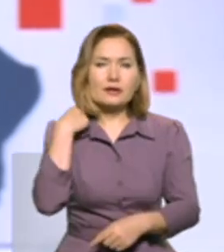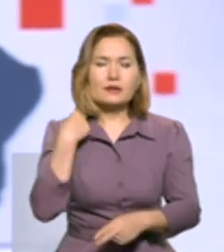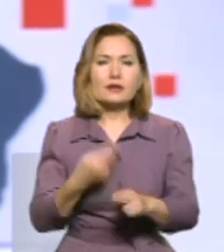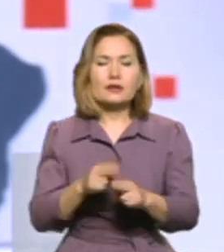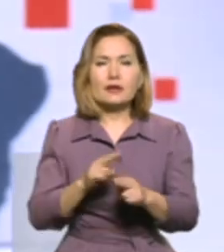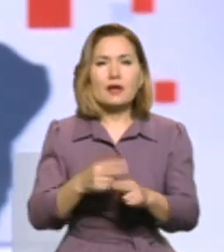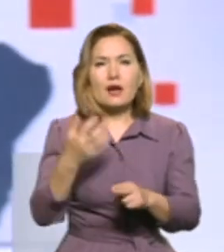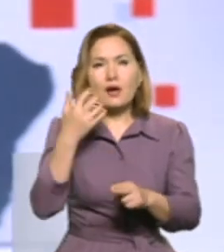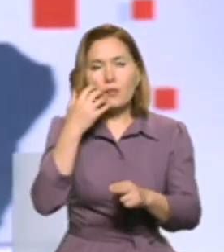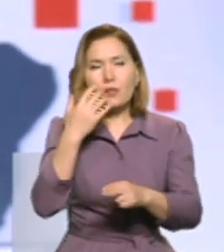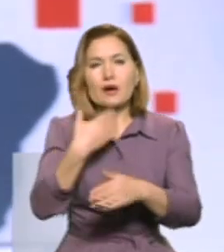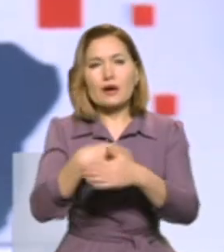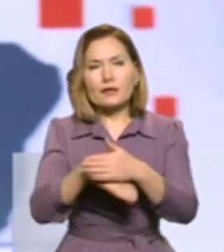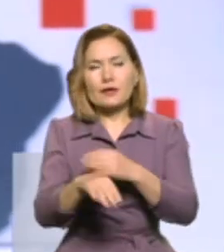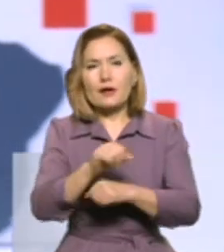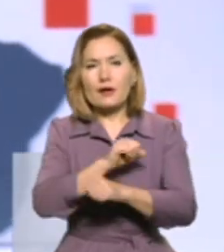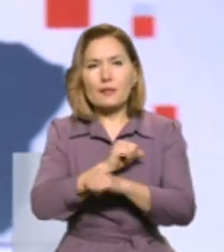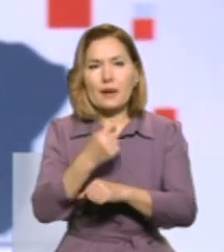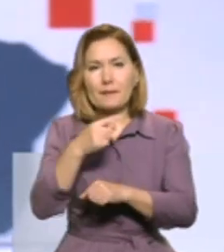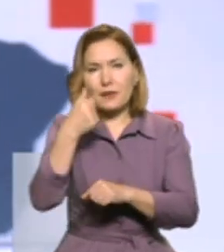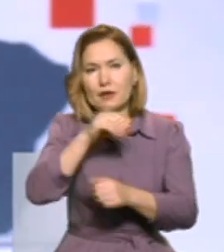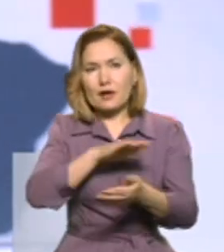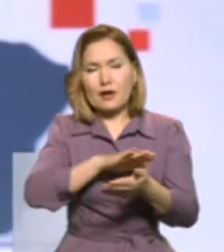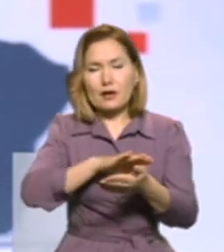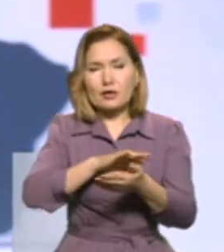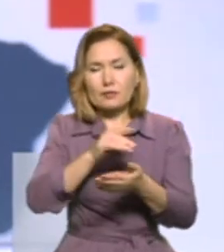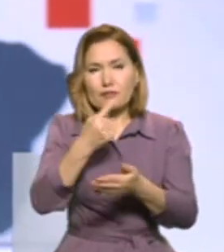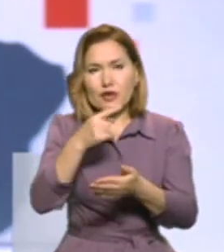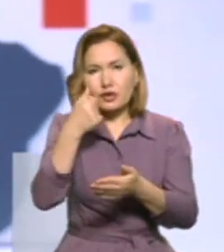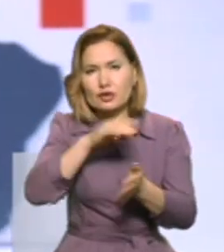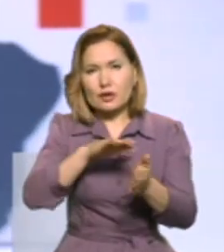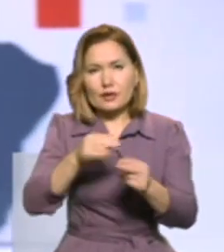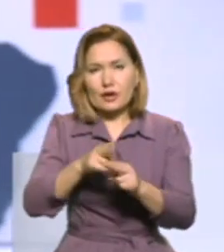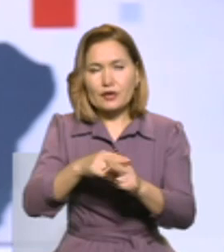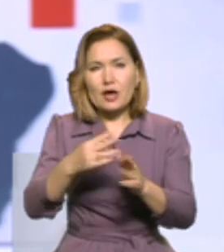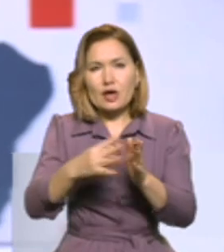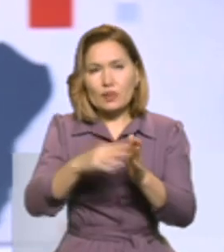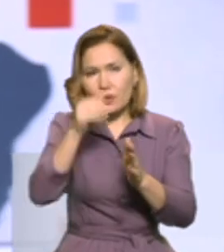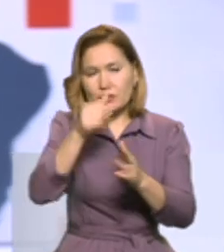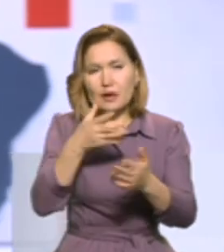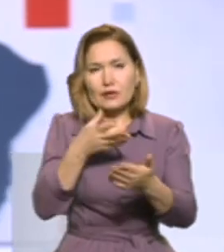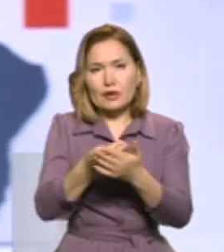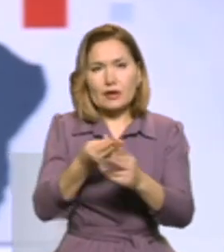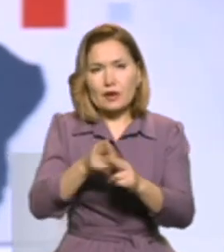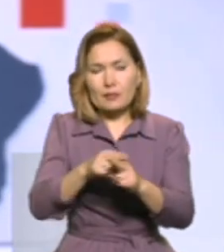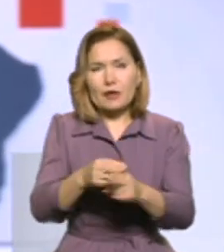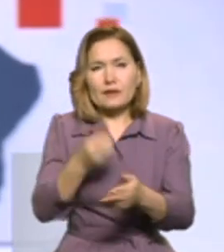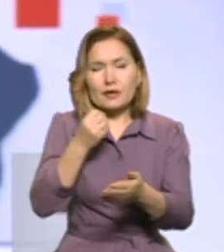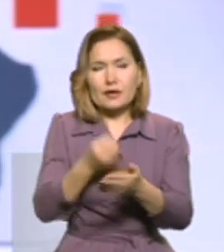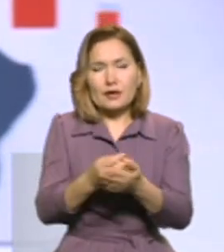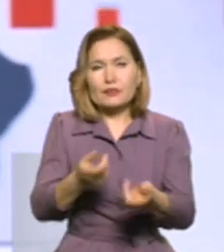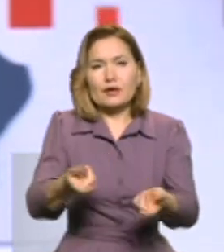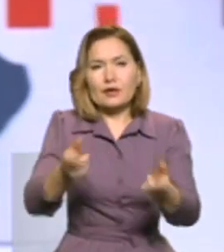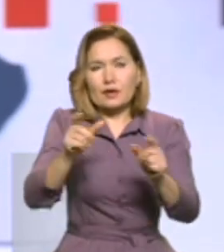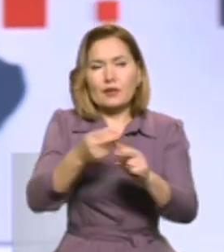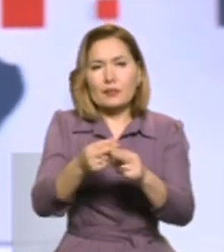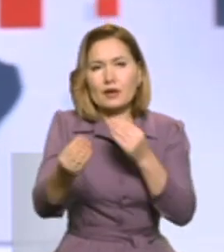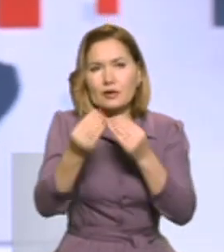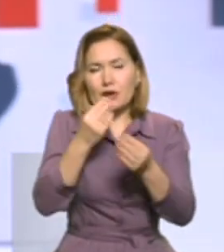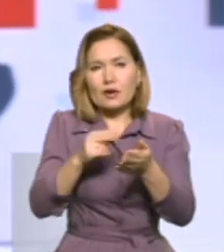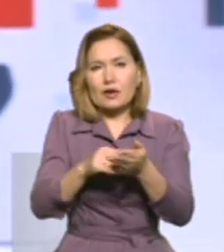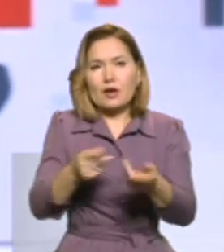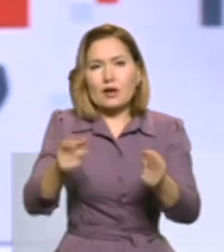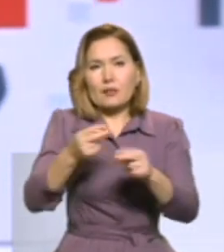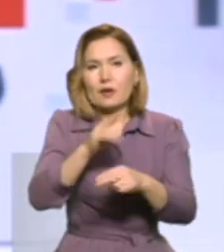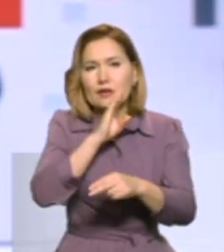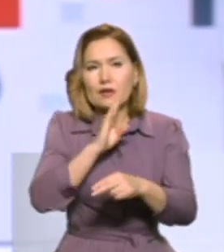Ұлыбританияда декреттік демалыс небәрі бір жыл, ал әлеуметтік төлемдер 9 айға ғана төленеді. Қымбатшылық қысқан заманда ол ақша дымға жетпей,